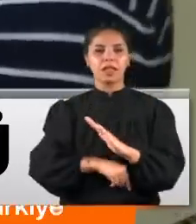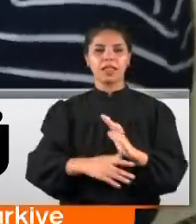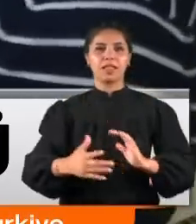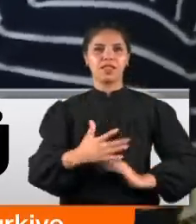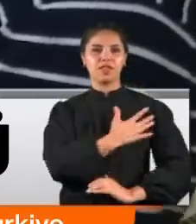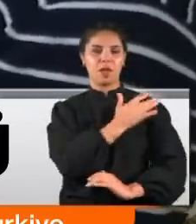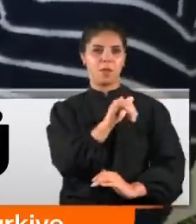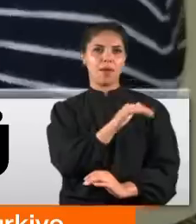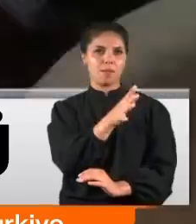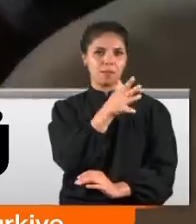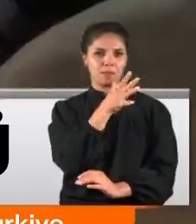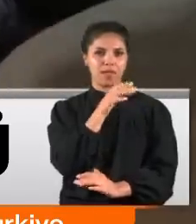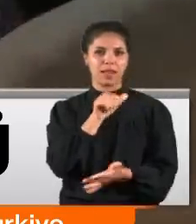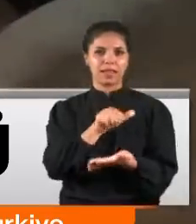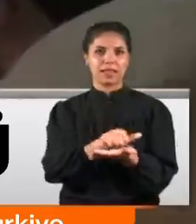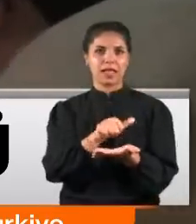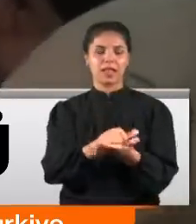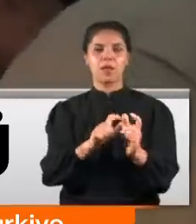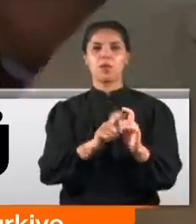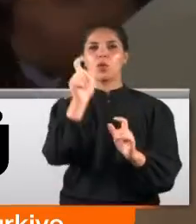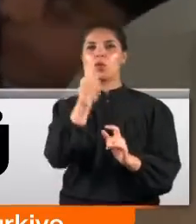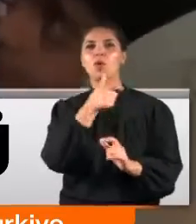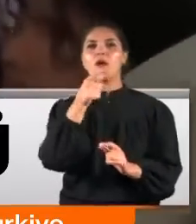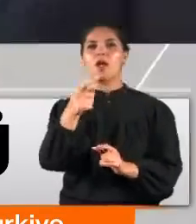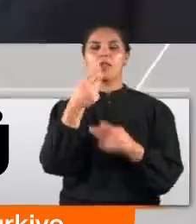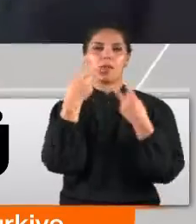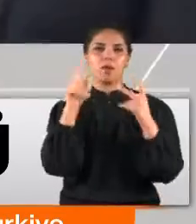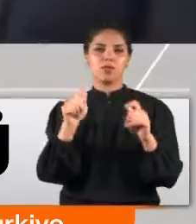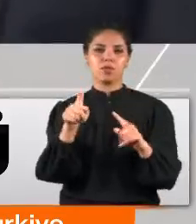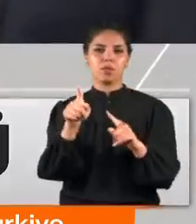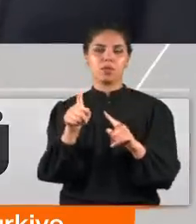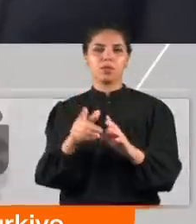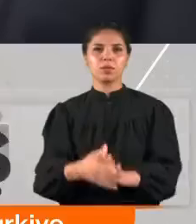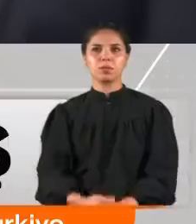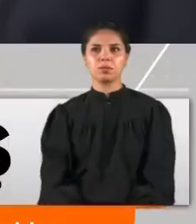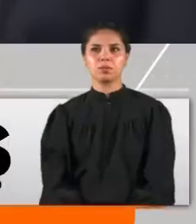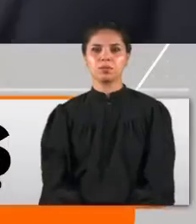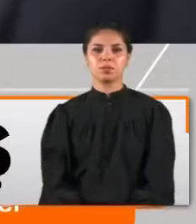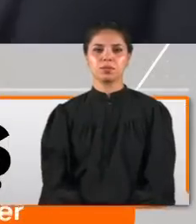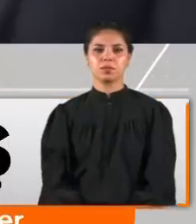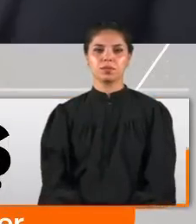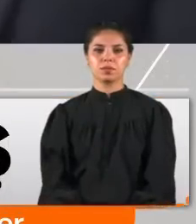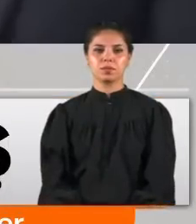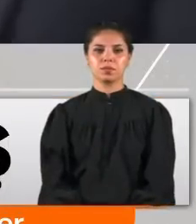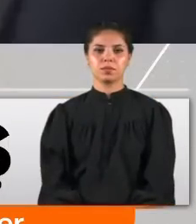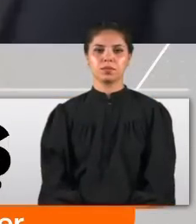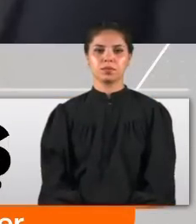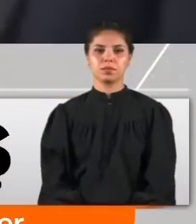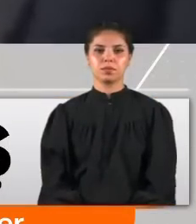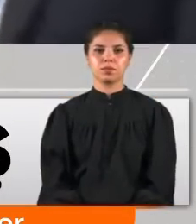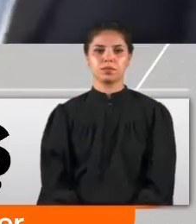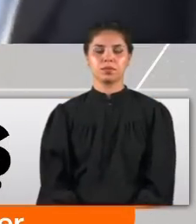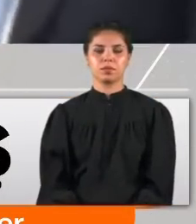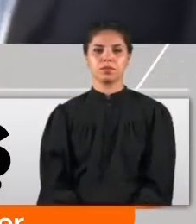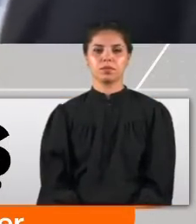CHP'ye yakınlığıyla bilinen gazeteci Gürkan Hacır anlattı. Tunceli'de İmamoğlu'na tepki var mıydı dedi. Neden Kemal Bey varken siz